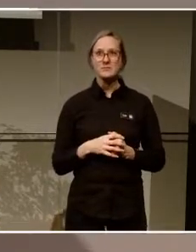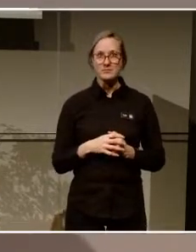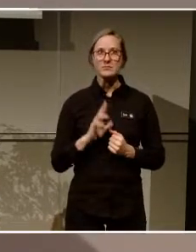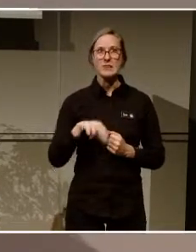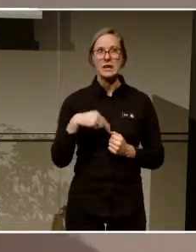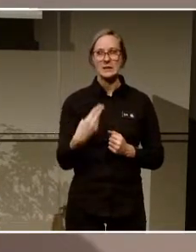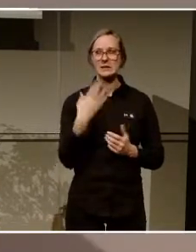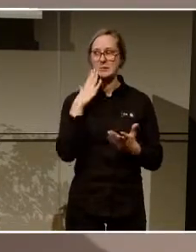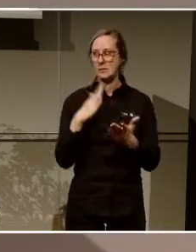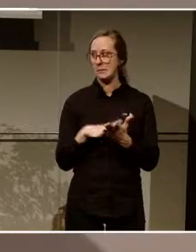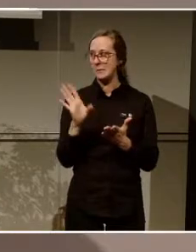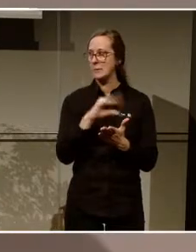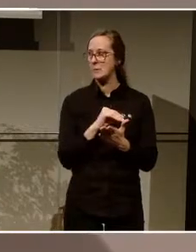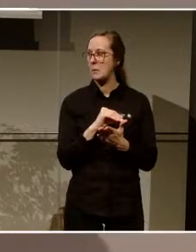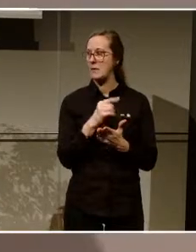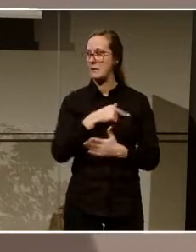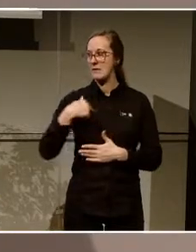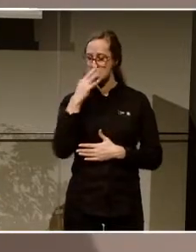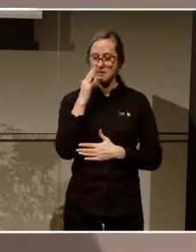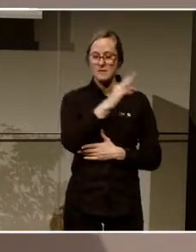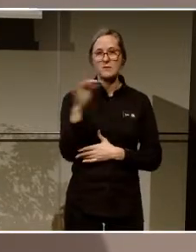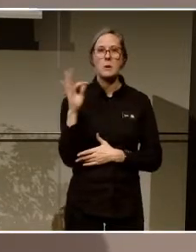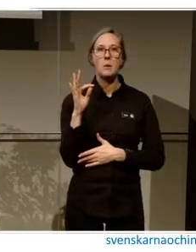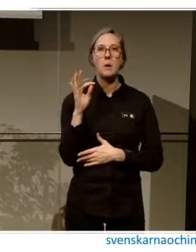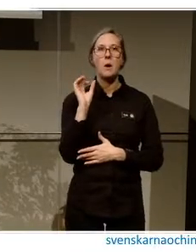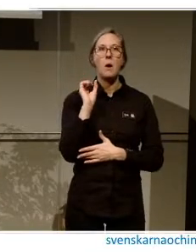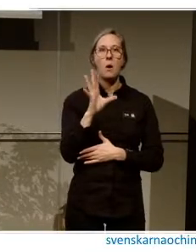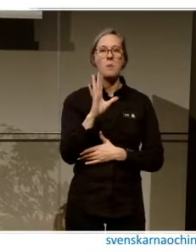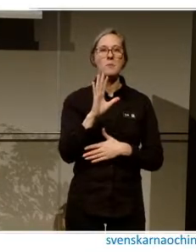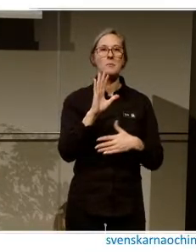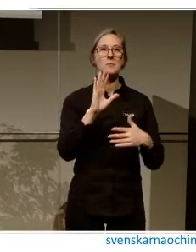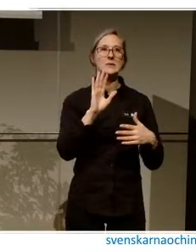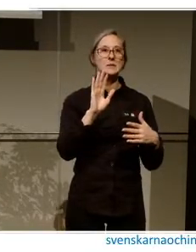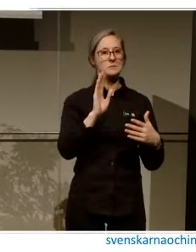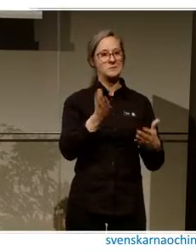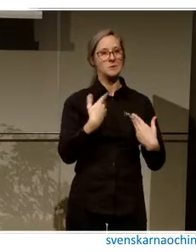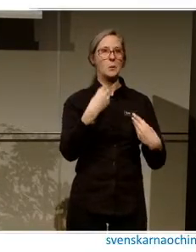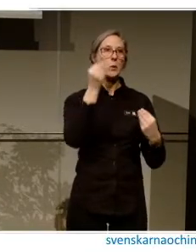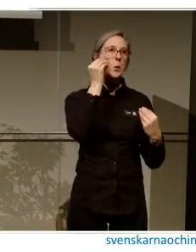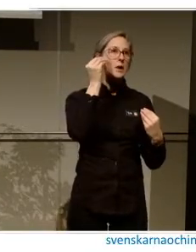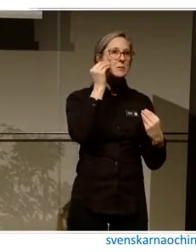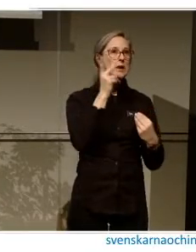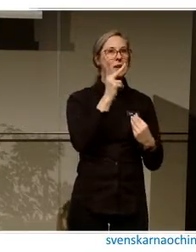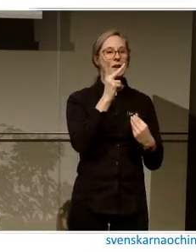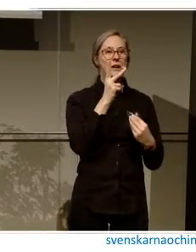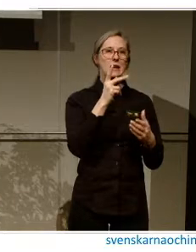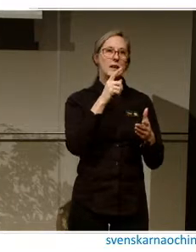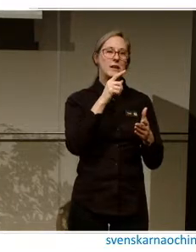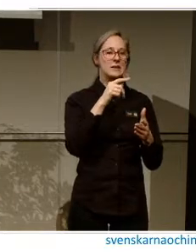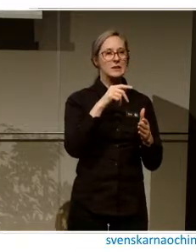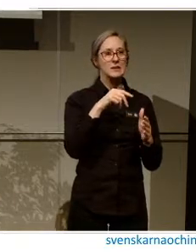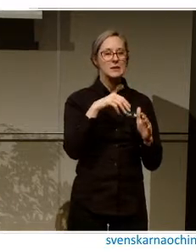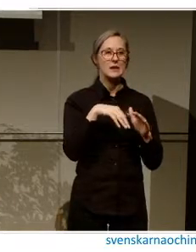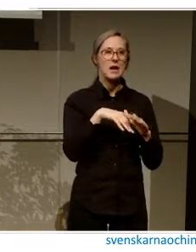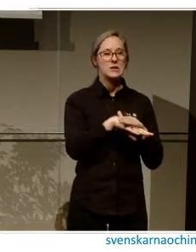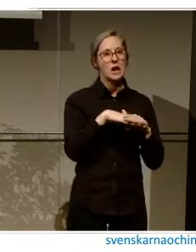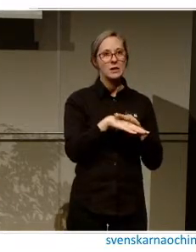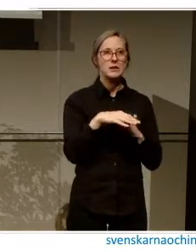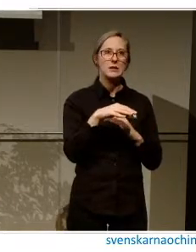Nästa då är, vi har frågor om man har fått utbildning i källkritik och att informera in,